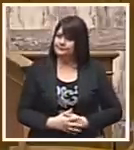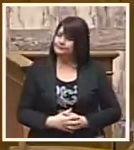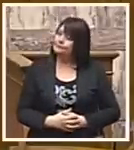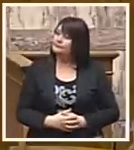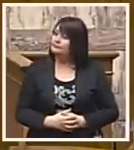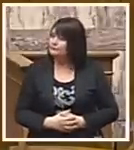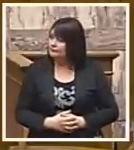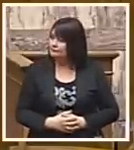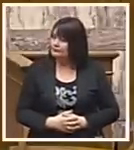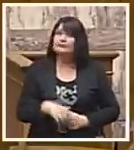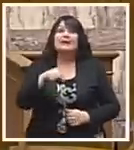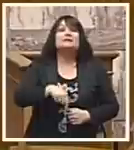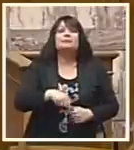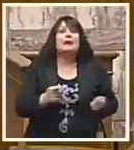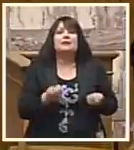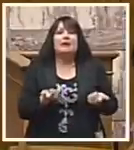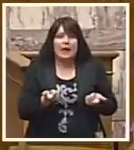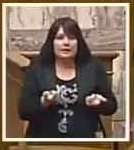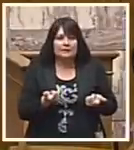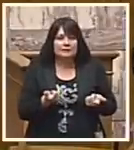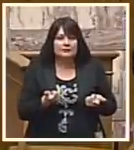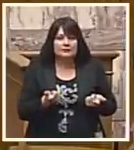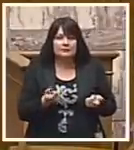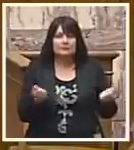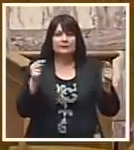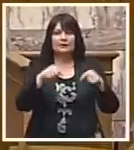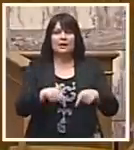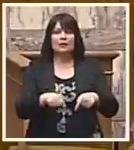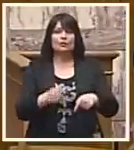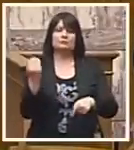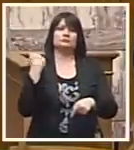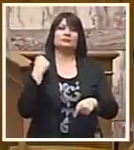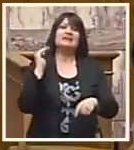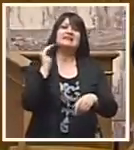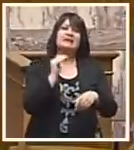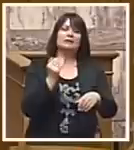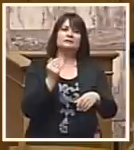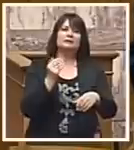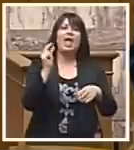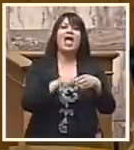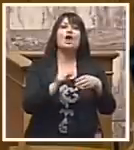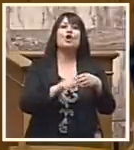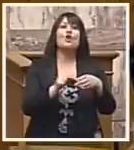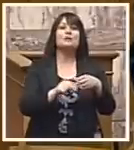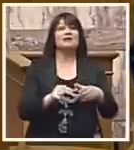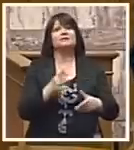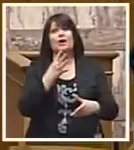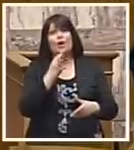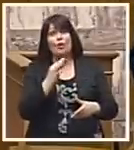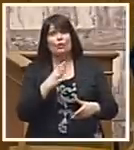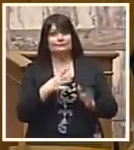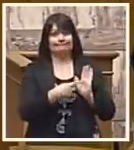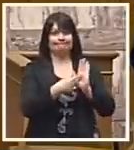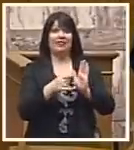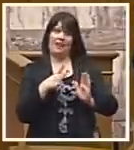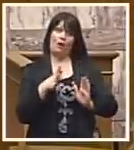Και το μόνο που κάνετε σήμερα, μετά από όλα αυτά, είναι να έρχεστε και να ζητάτε εκλογές. Απλώς για να λέτε ό,τι θέλετε. Γνωρίζετε